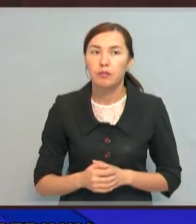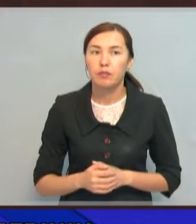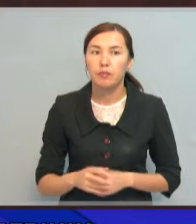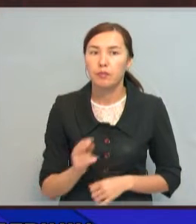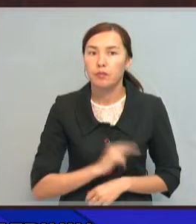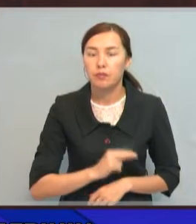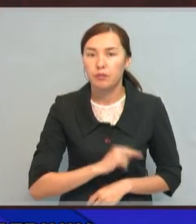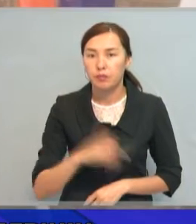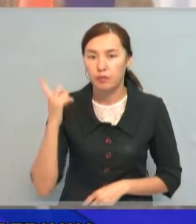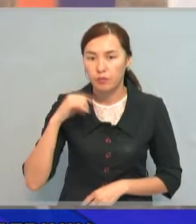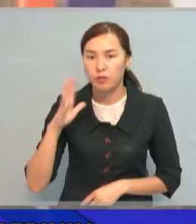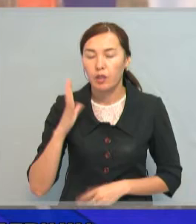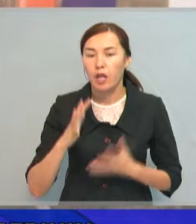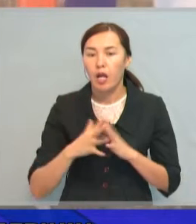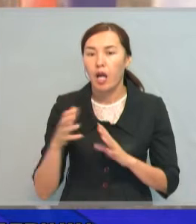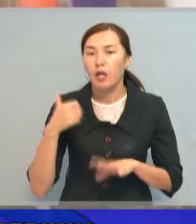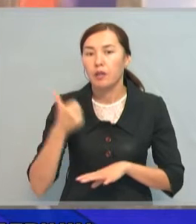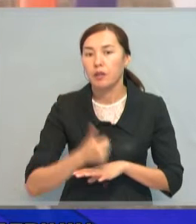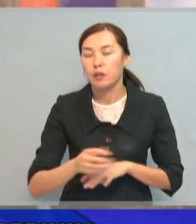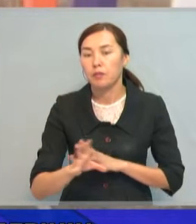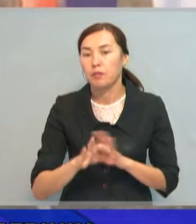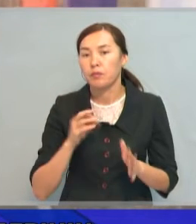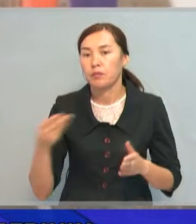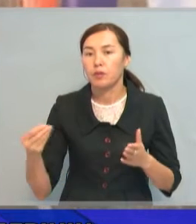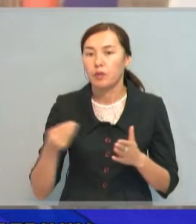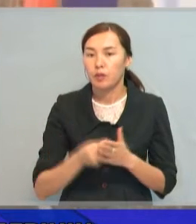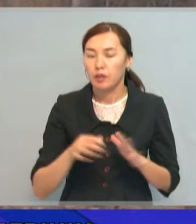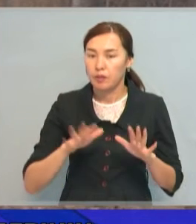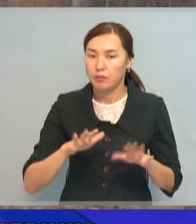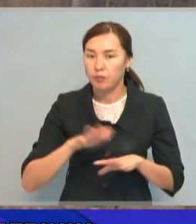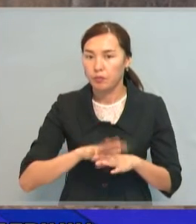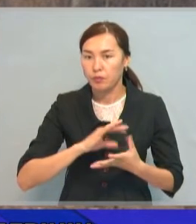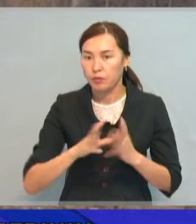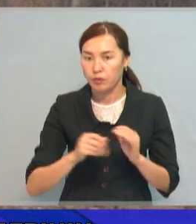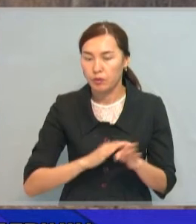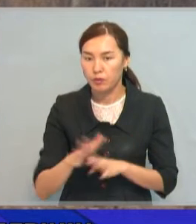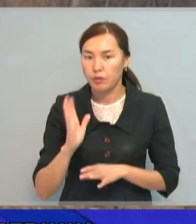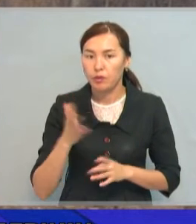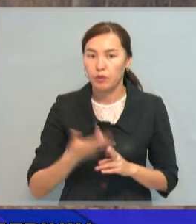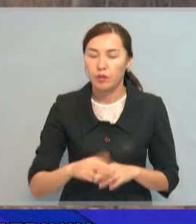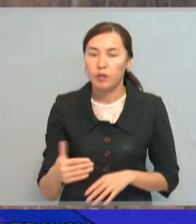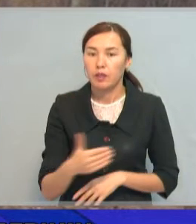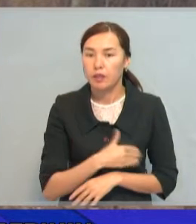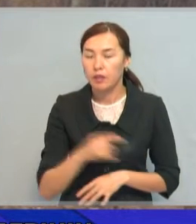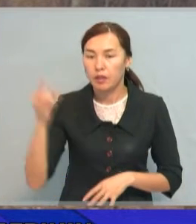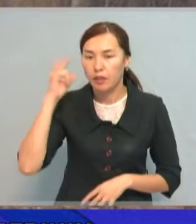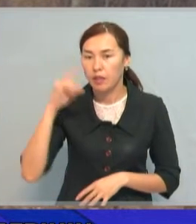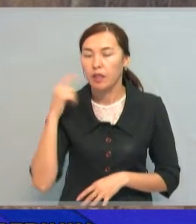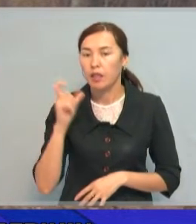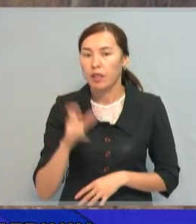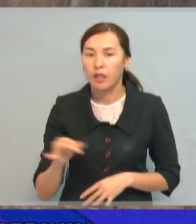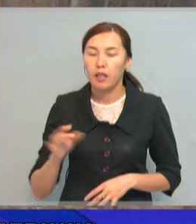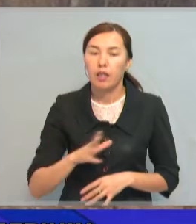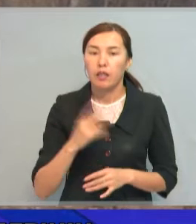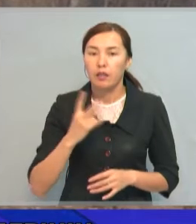демократиялық іс-әрекет деп есептеймін. Ауыл әкімдерін тікелей сайлауын қаржыландыру жергілікті бюджет арқылы жүзеге асырылады. Үміткерлер Қазақстан азаматы